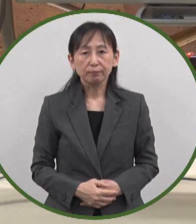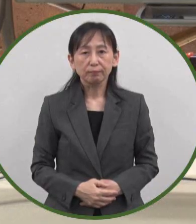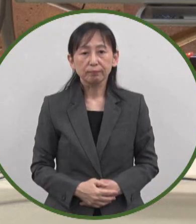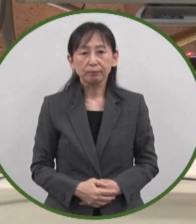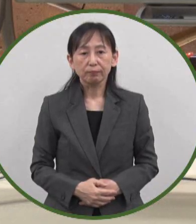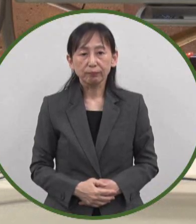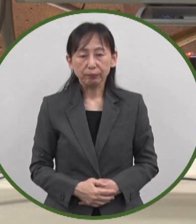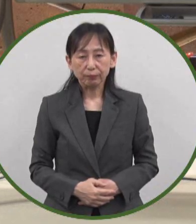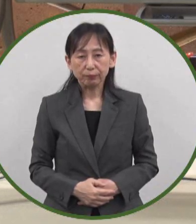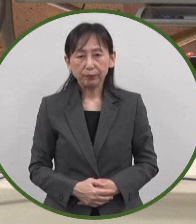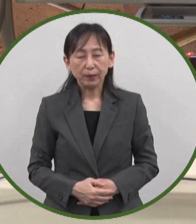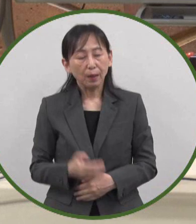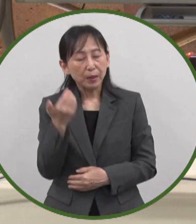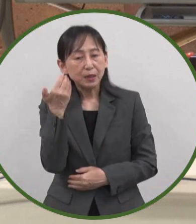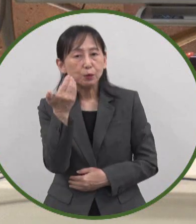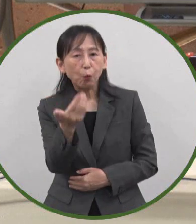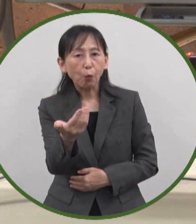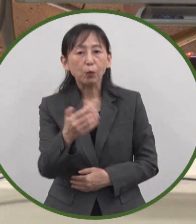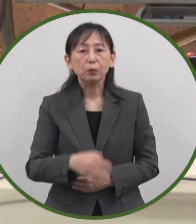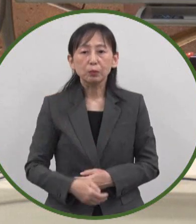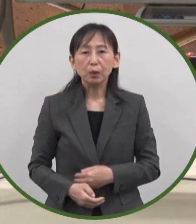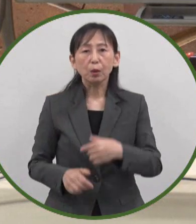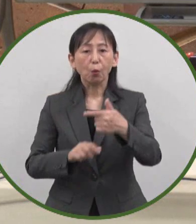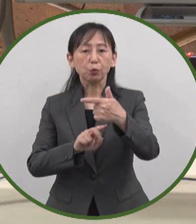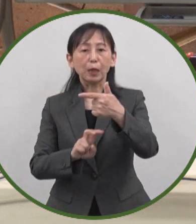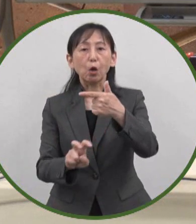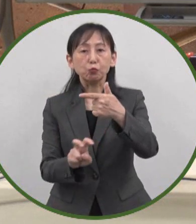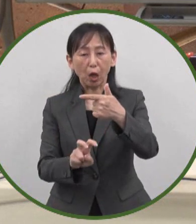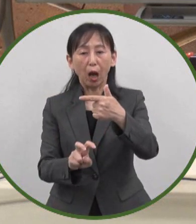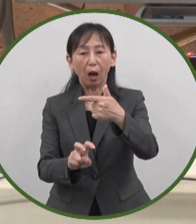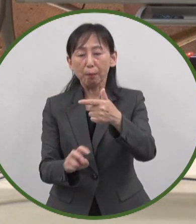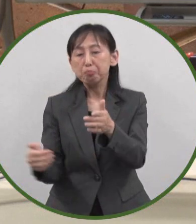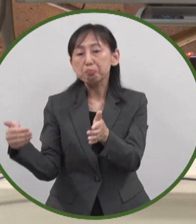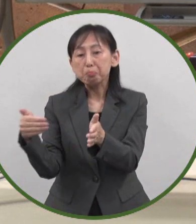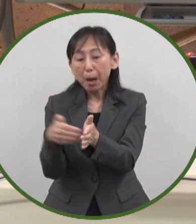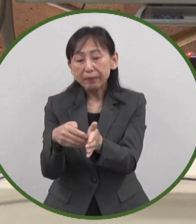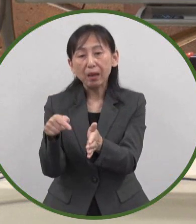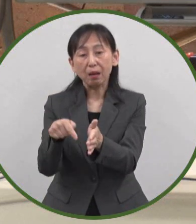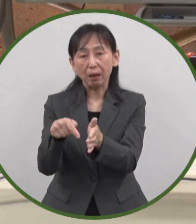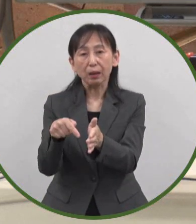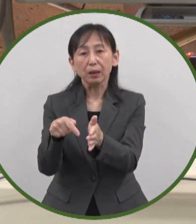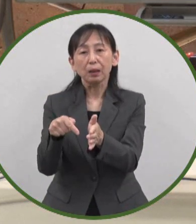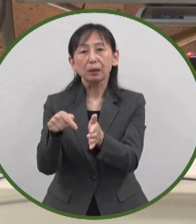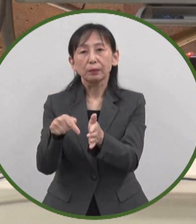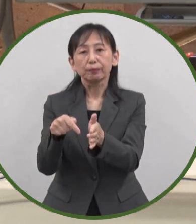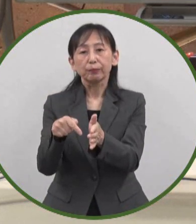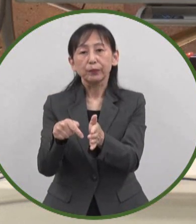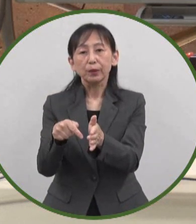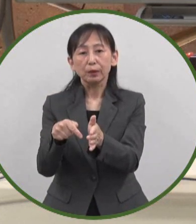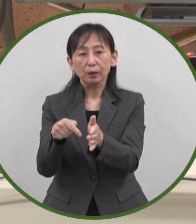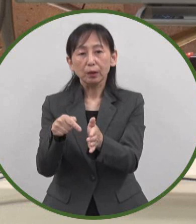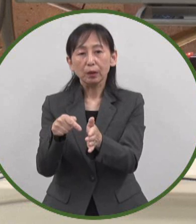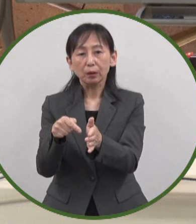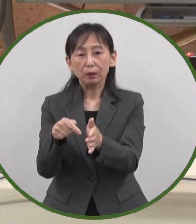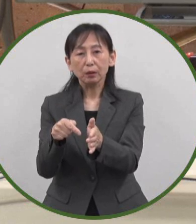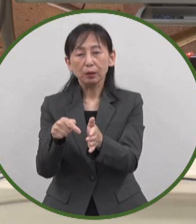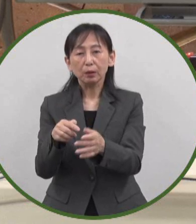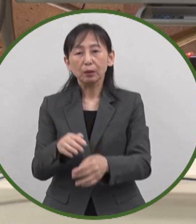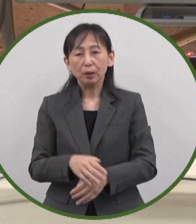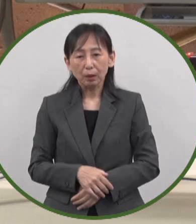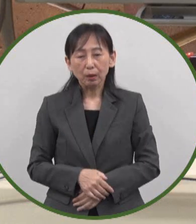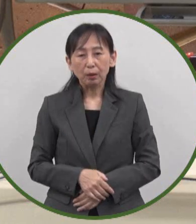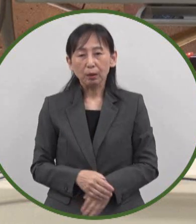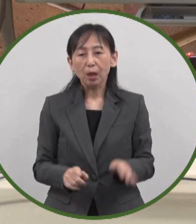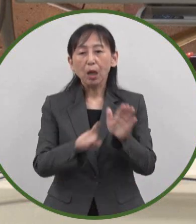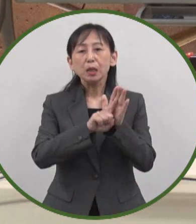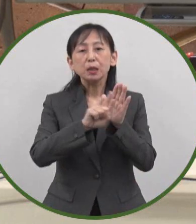あとすみません、最後にあの、まあ、6月20日でまで延長となったわけですけども、その、まあ、延長宣言